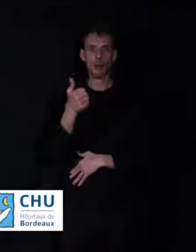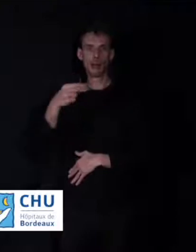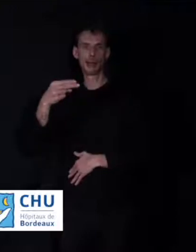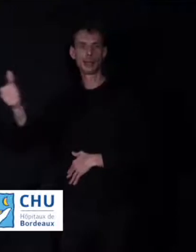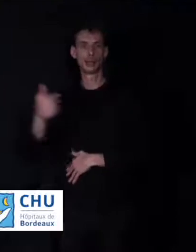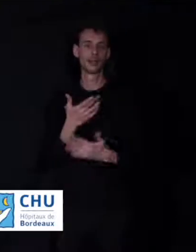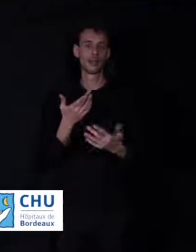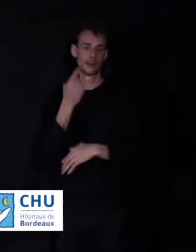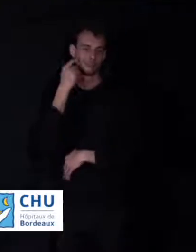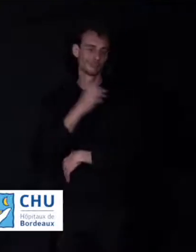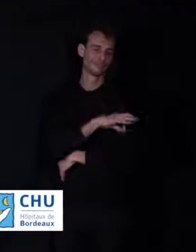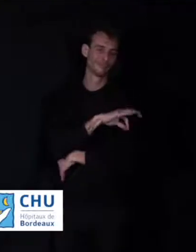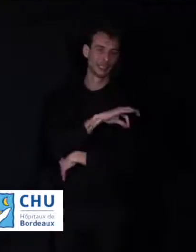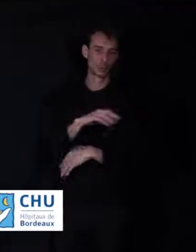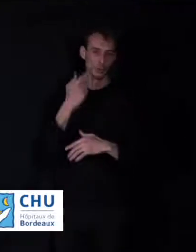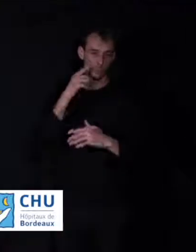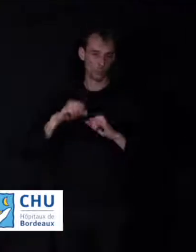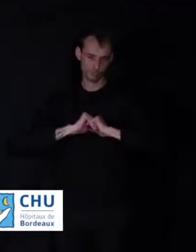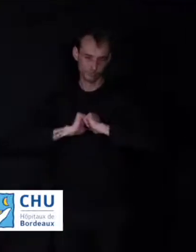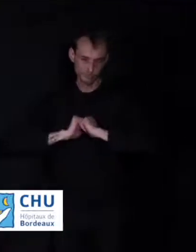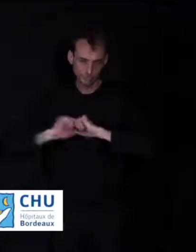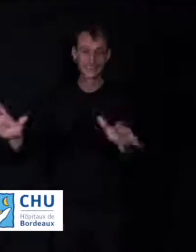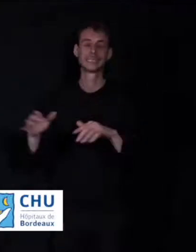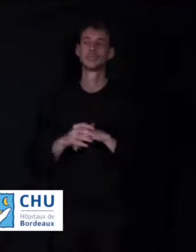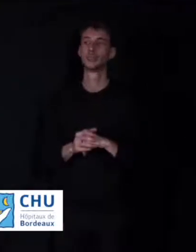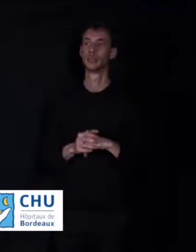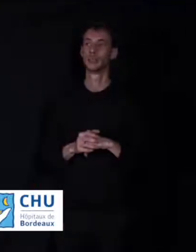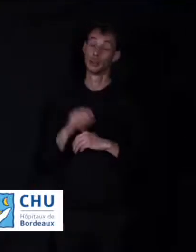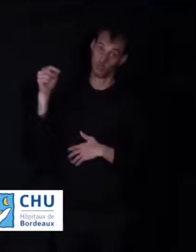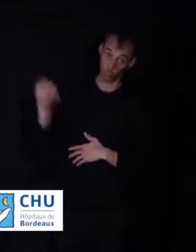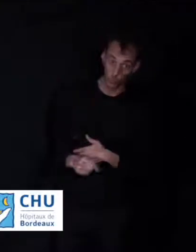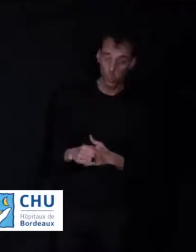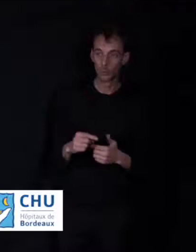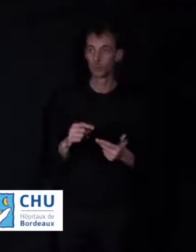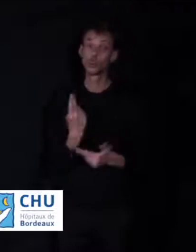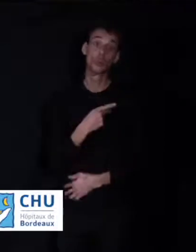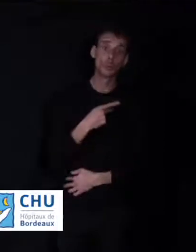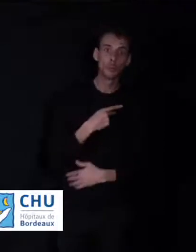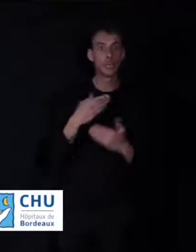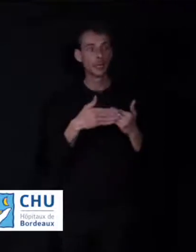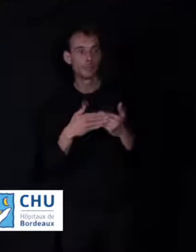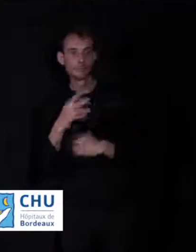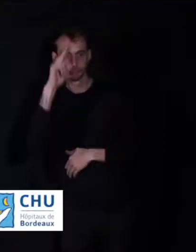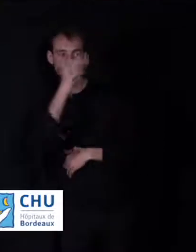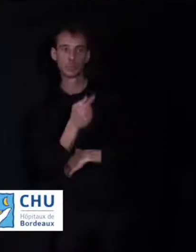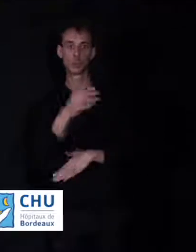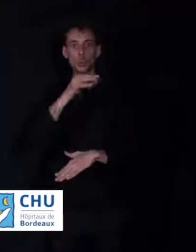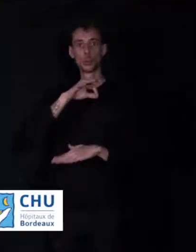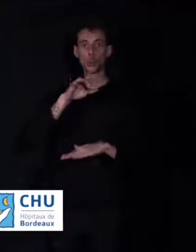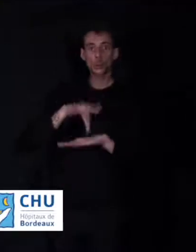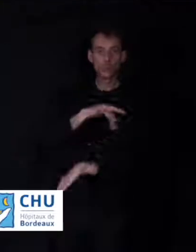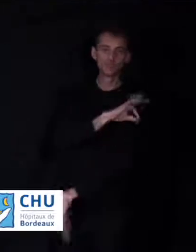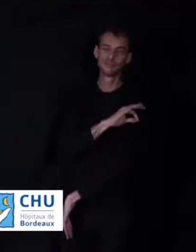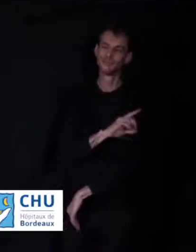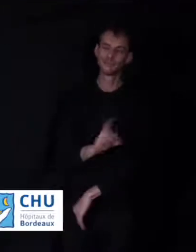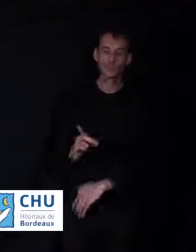moins imposée, pas forcément réalisée par les médecins de proximité et qui a été également à renforcer